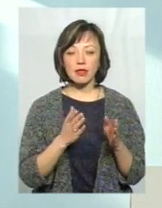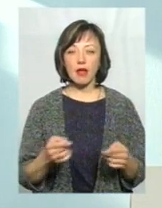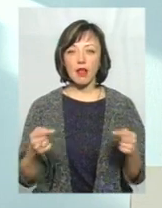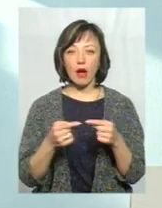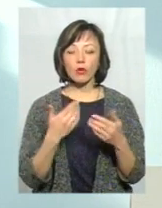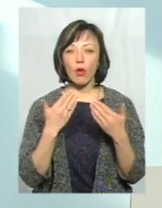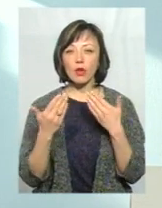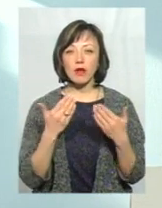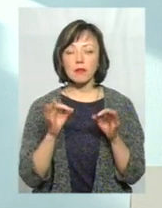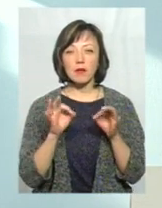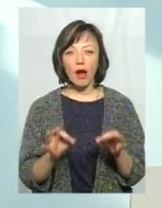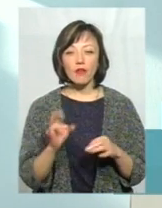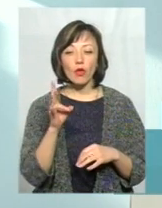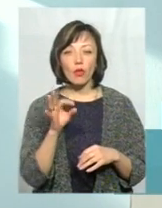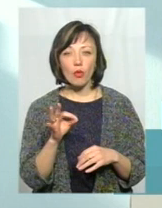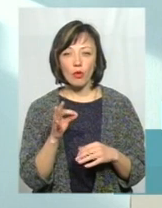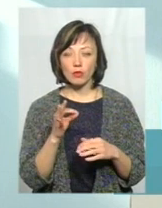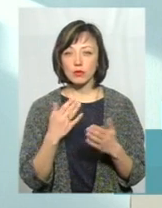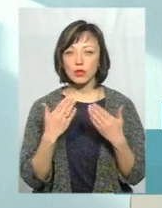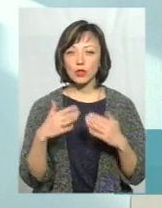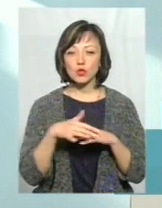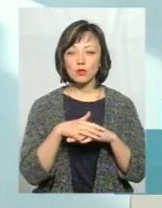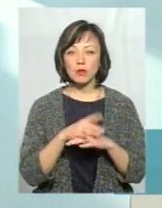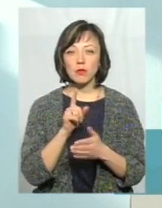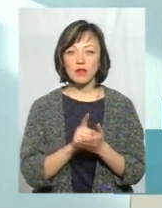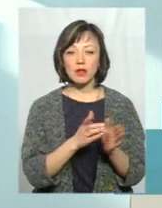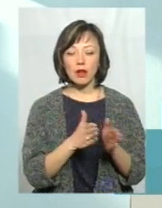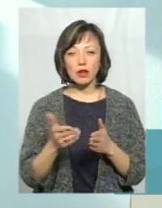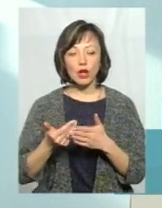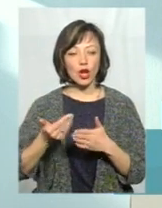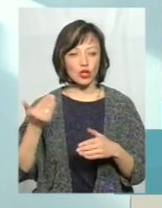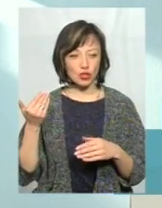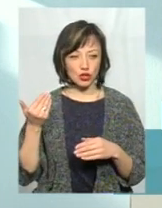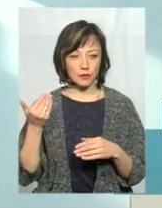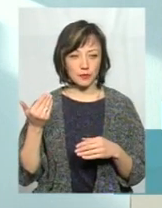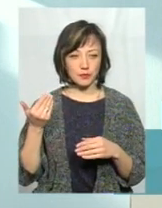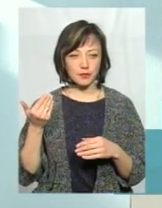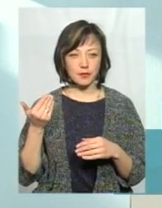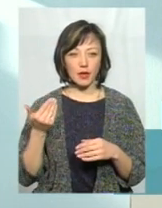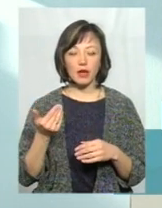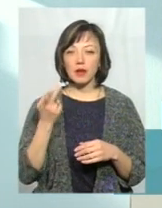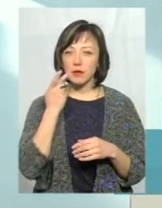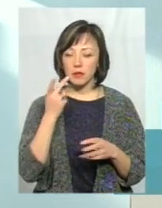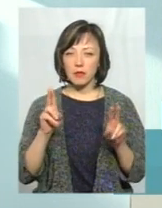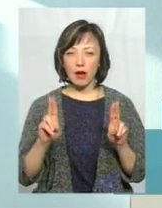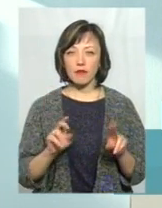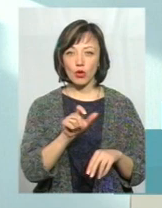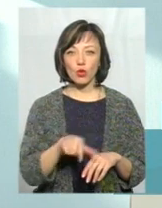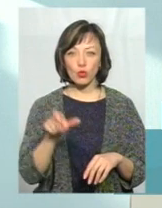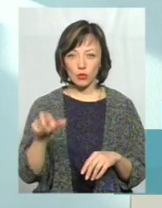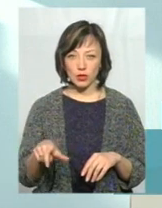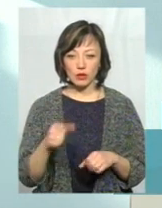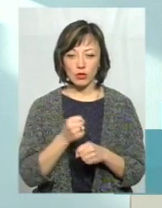контакт. Правда, але цей контакт суспільство повинно налагоджувати набагато раніше. Адже, як правило, люди, які йдуть